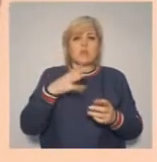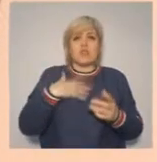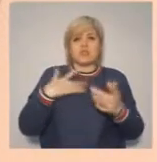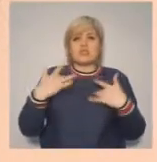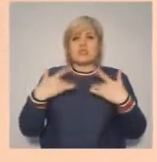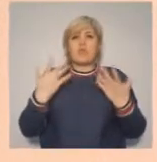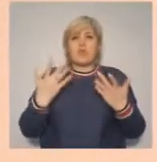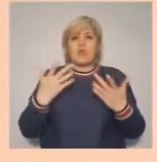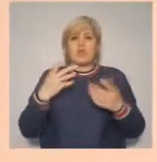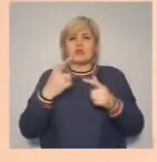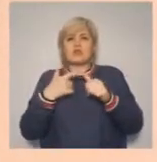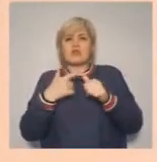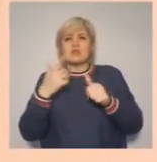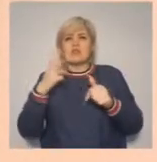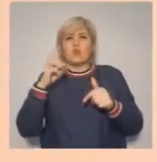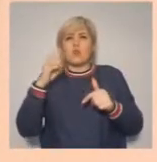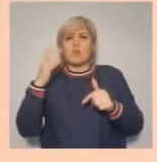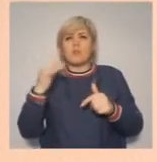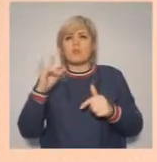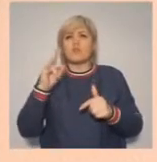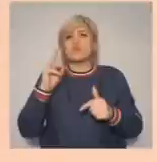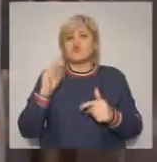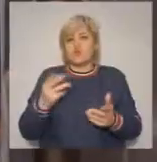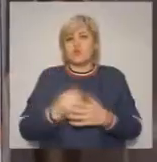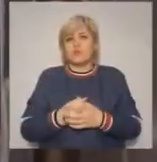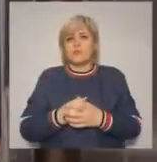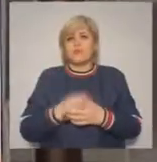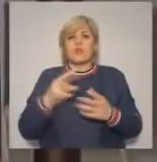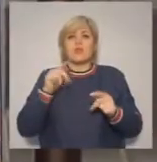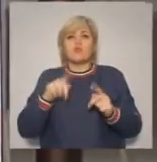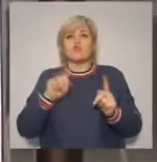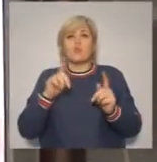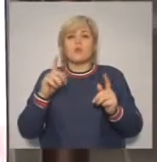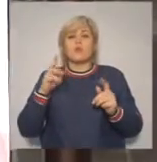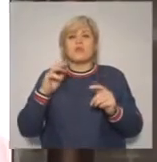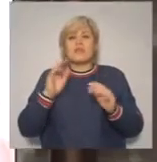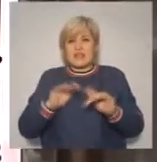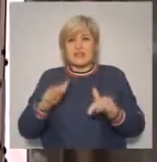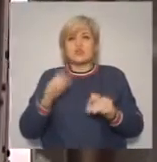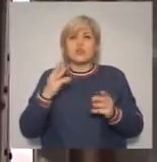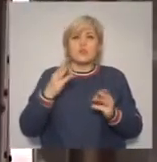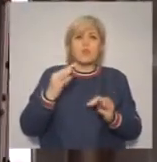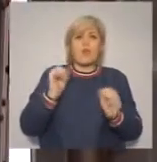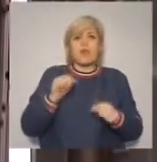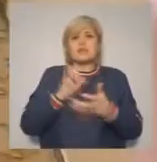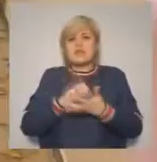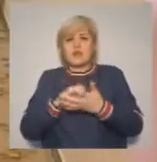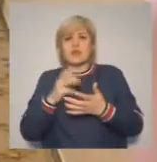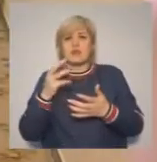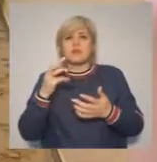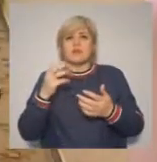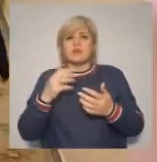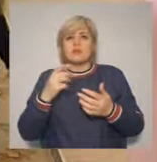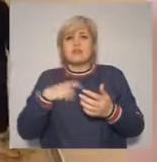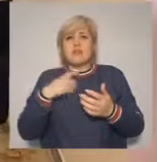очень давно. И вот фойе малого зала заполняется зрителями. Известно, что самые юные зрители страшно нетерпеливы. Для того,